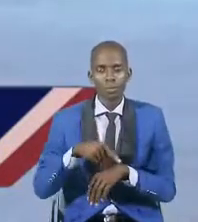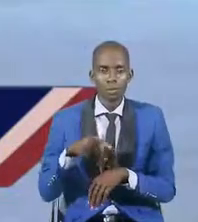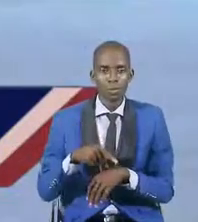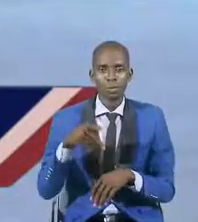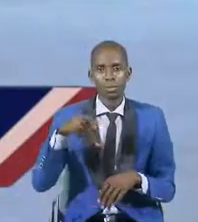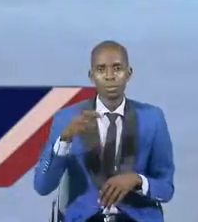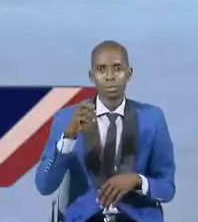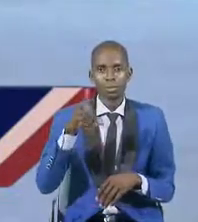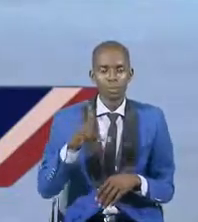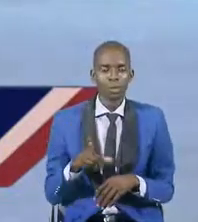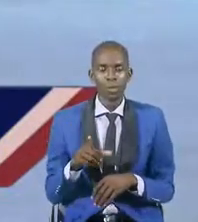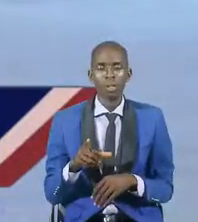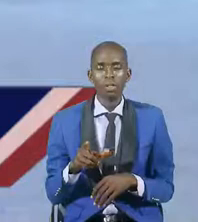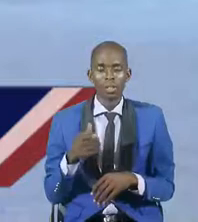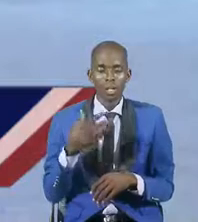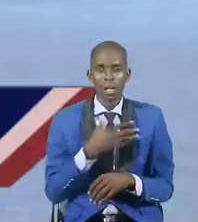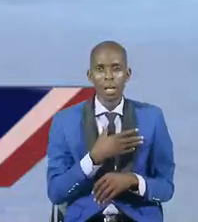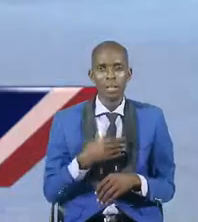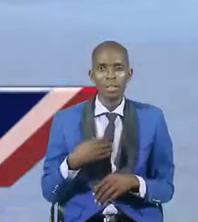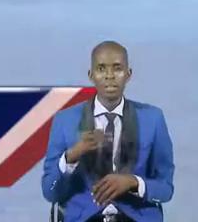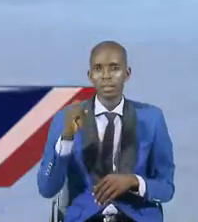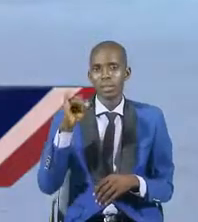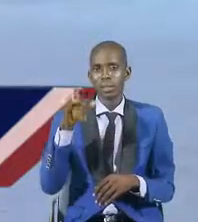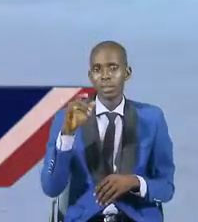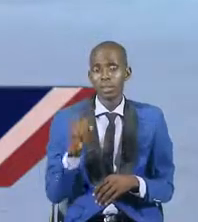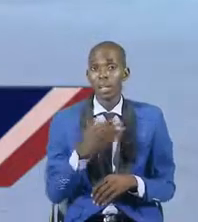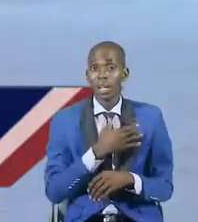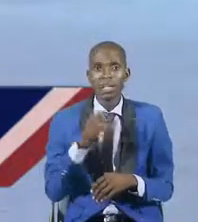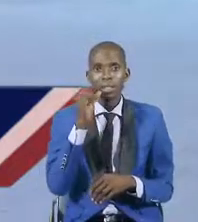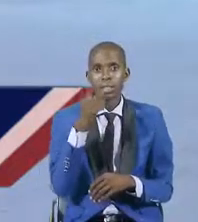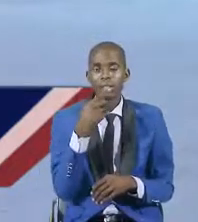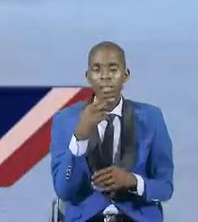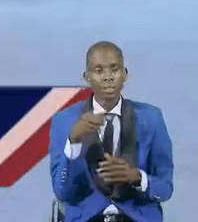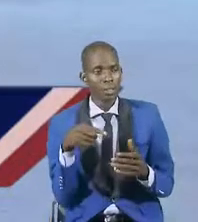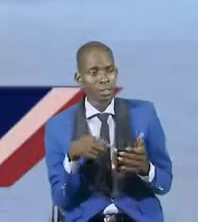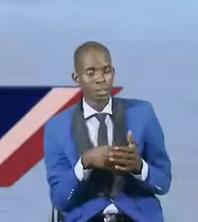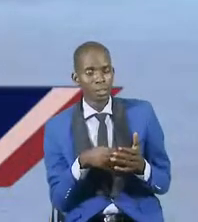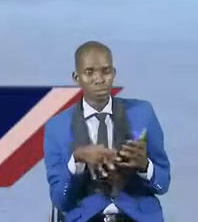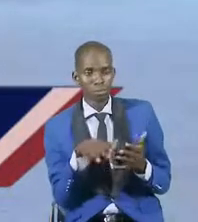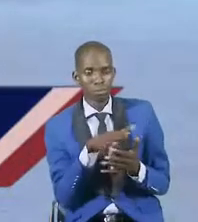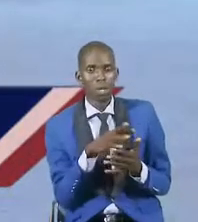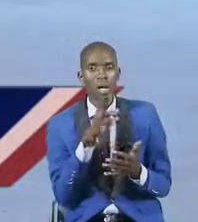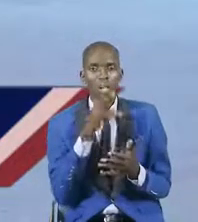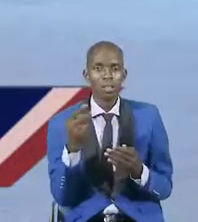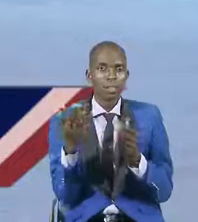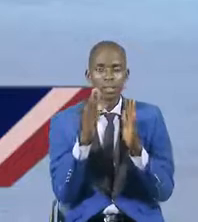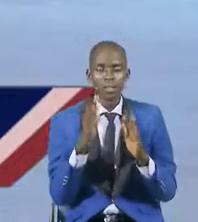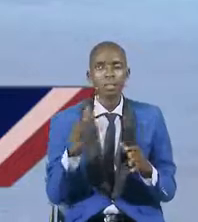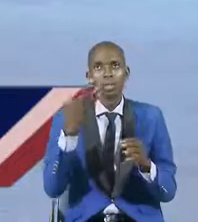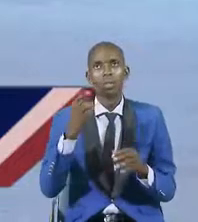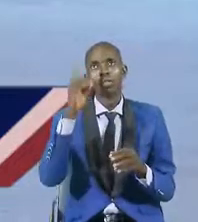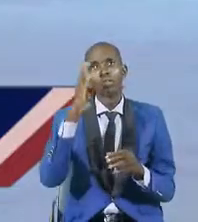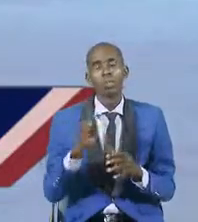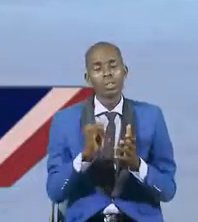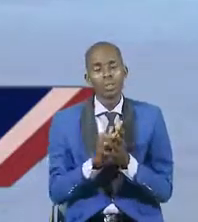elle ne disait rien de mauvais. Elle disait seulement que ces hommes sont des serviteurs de Dieu qui nous montrent la voie